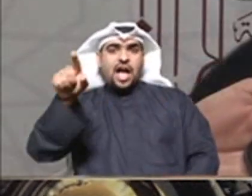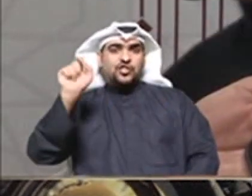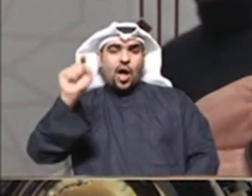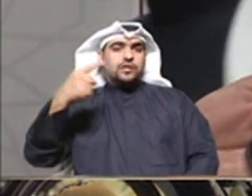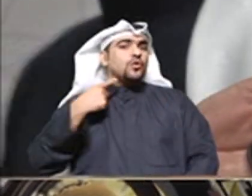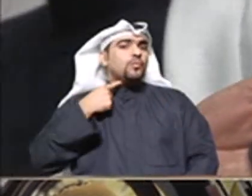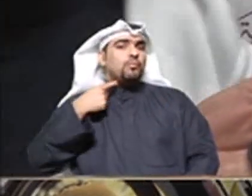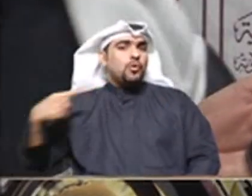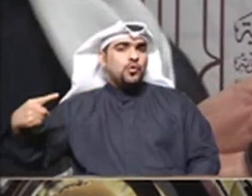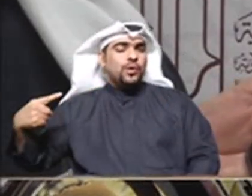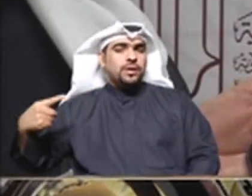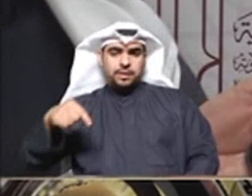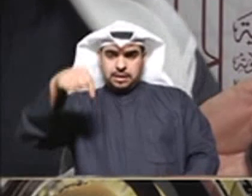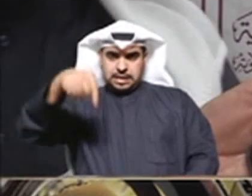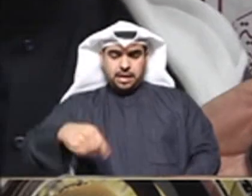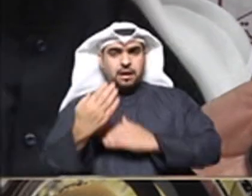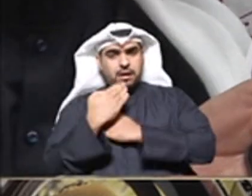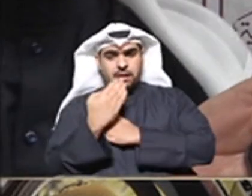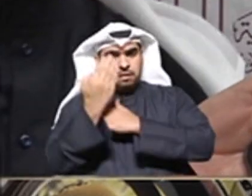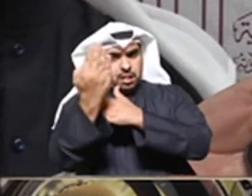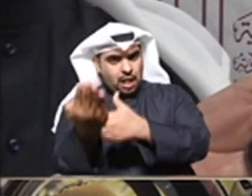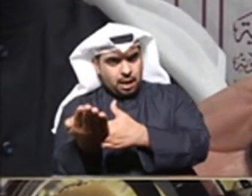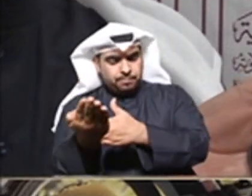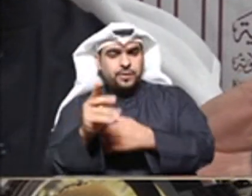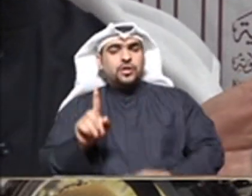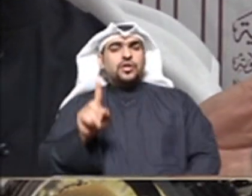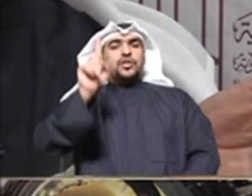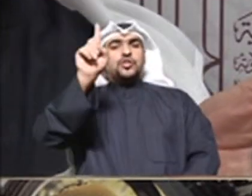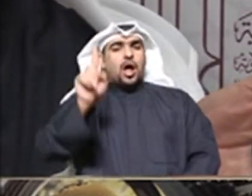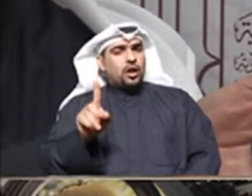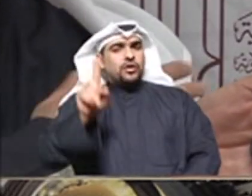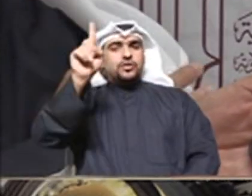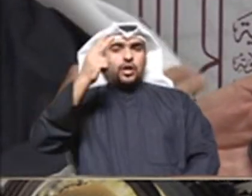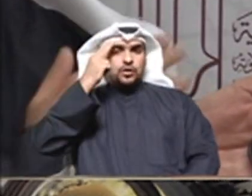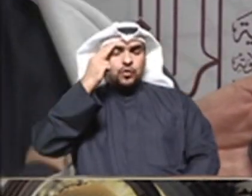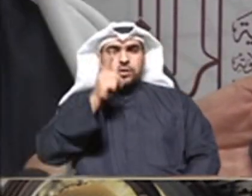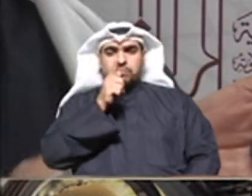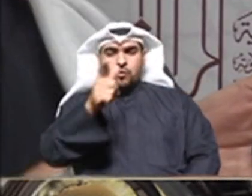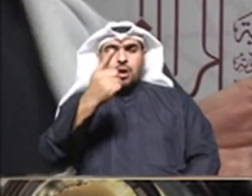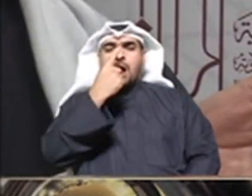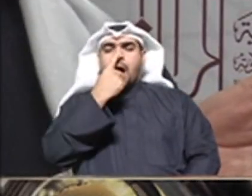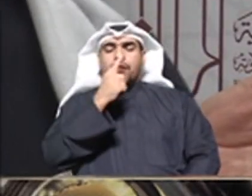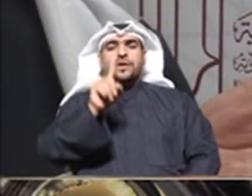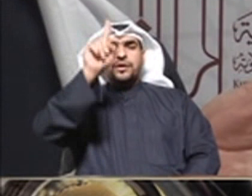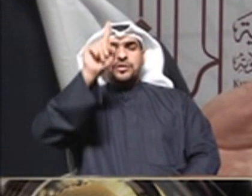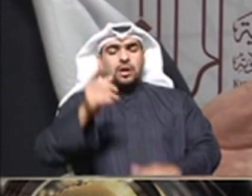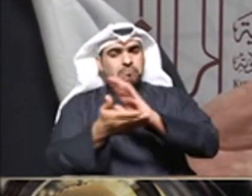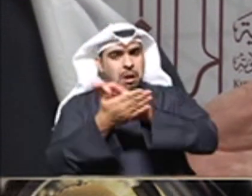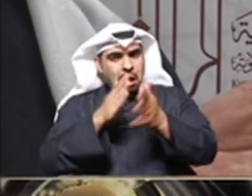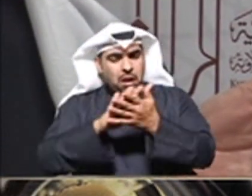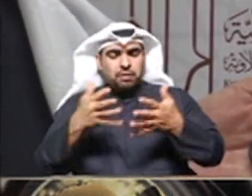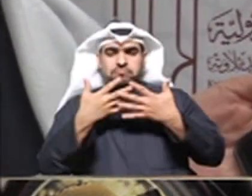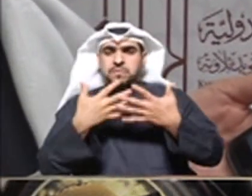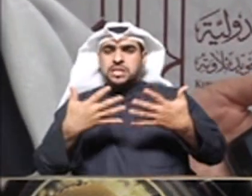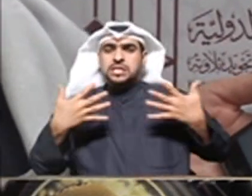لحجهم في هذا العام، وإن شاء الله طبعا موعودين كعادة المملكة العربية السعودية في تيسير